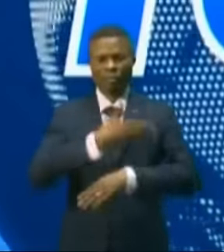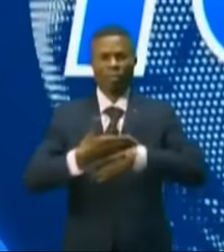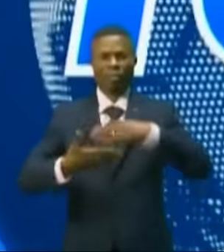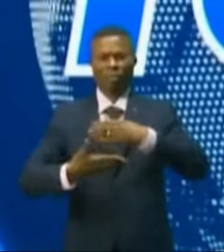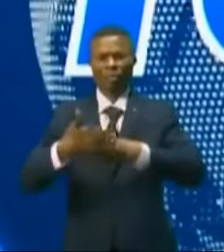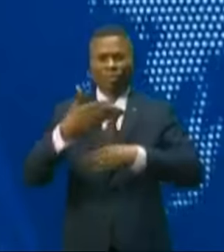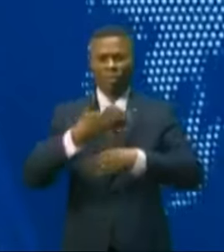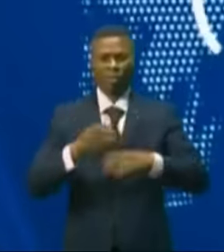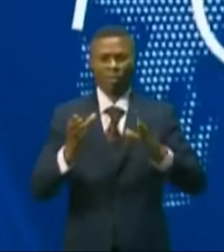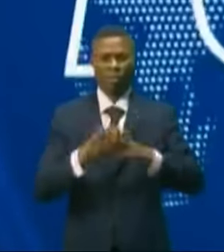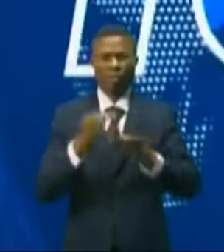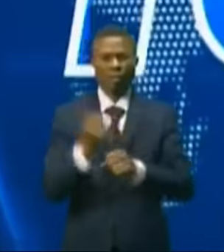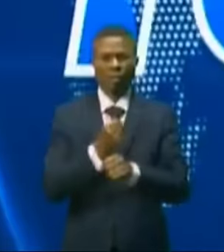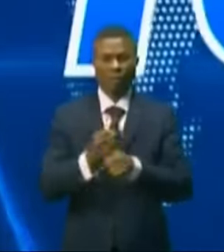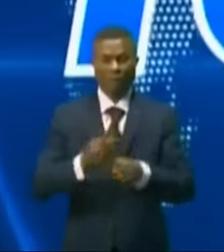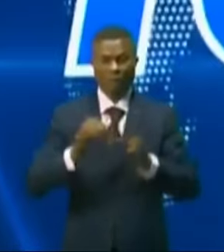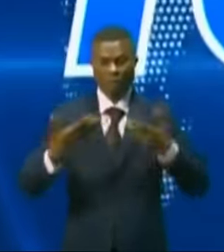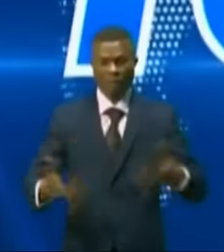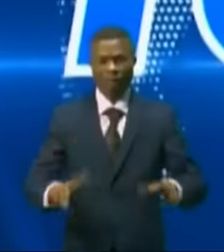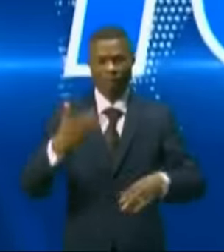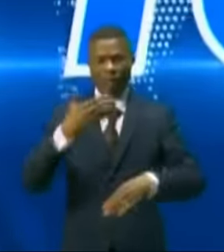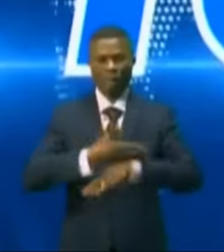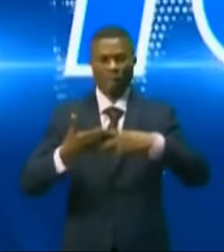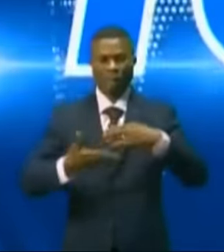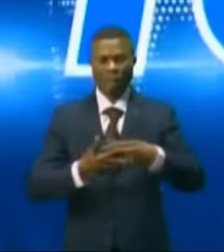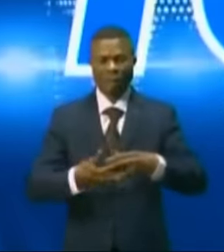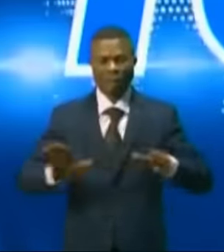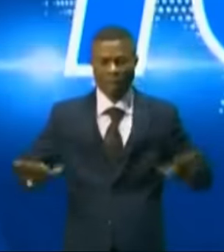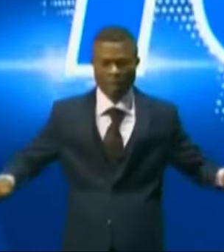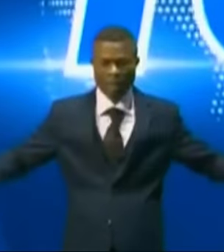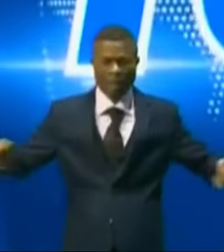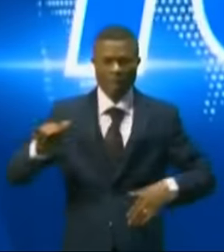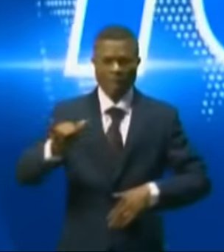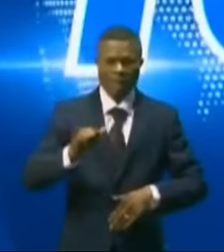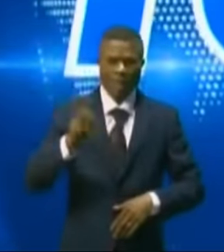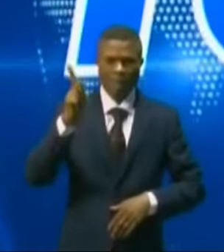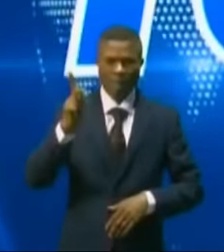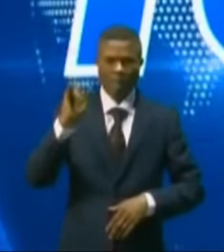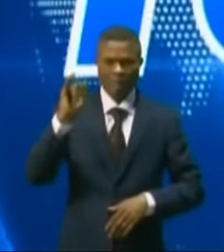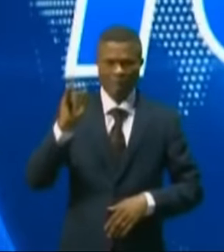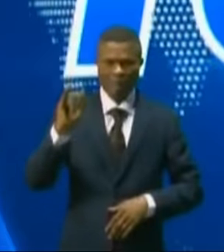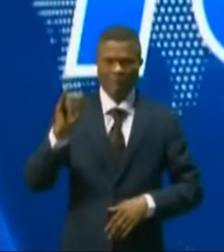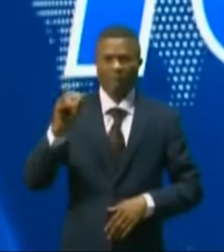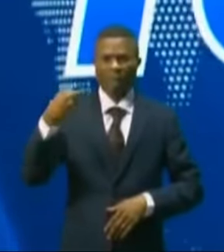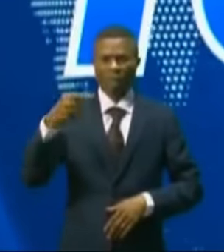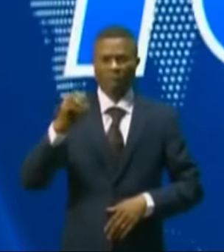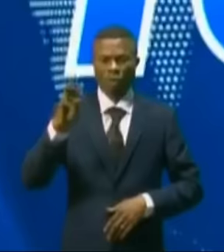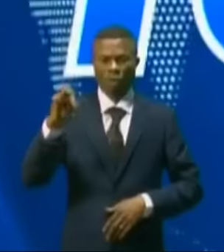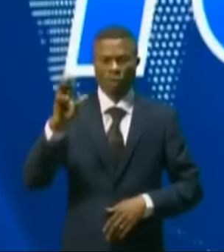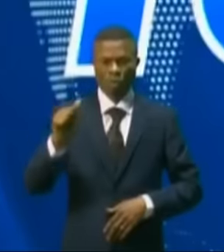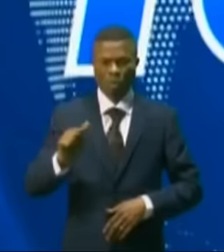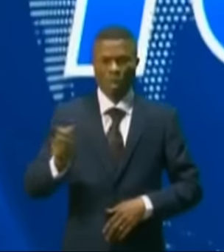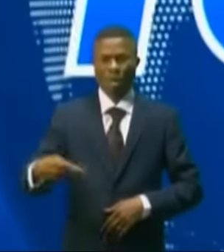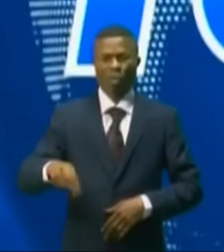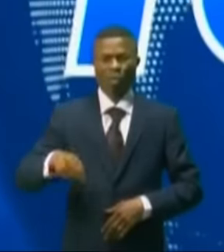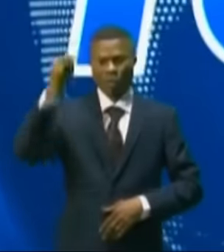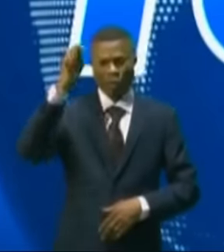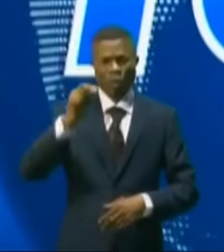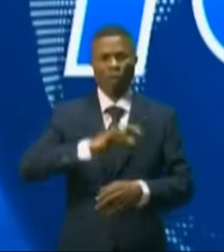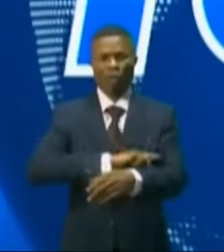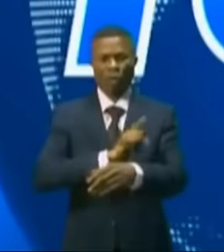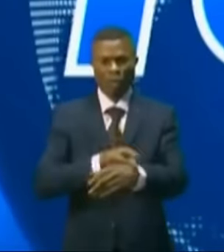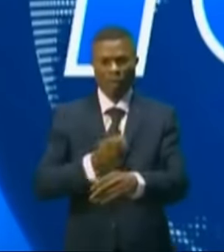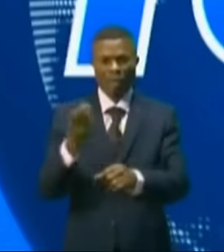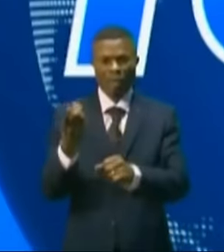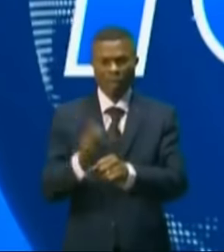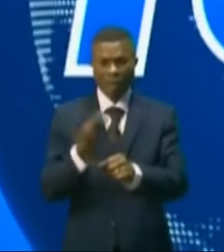Infrastructure avec les travaux de finissage de construction de l'aérodrome de Kigoma dans les Walikale, province du Nord Kivu, travaux financés par le